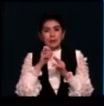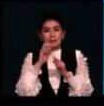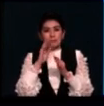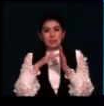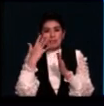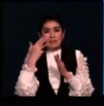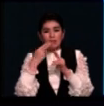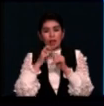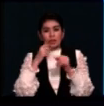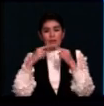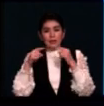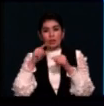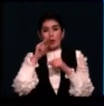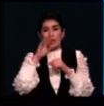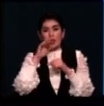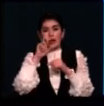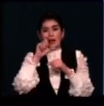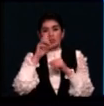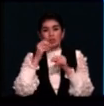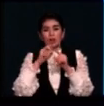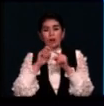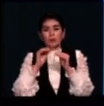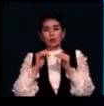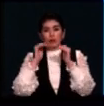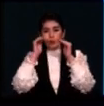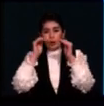жихаттан полиэтилендан юқары тұрады.